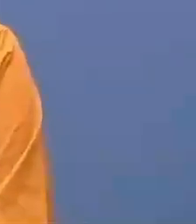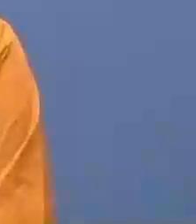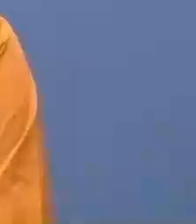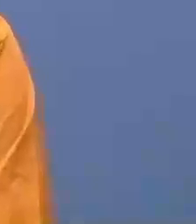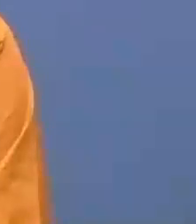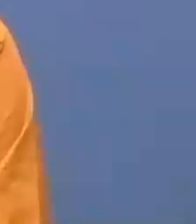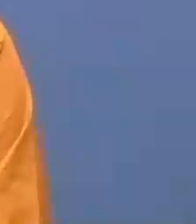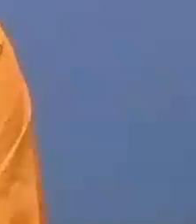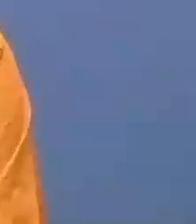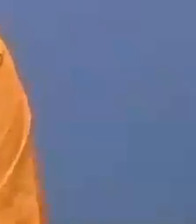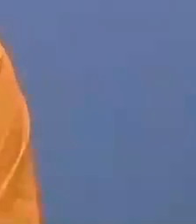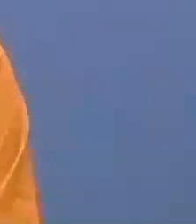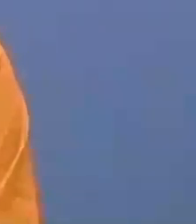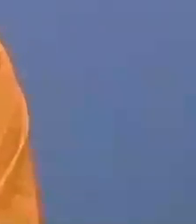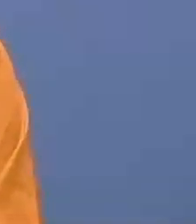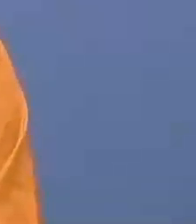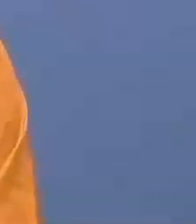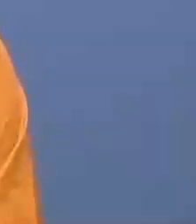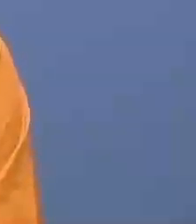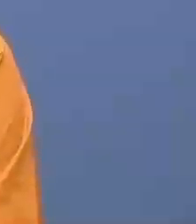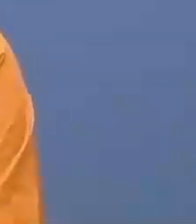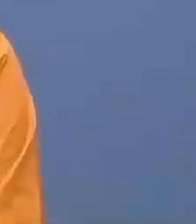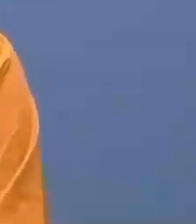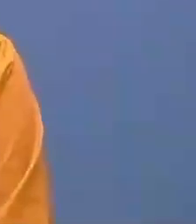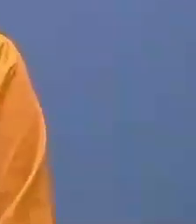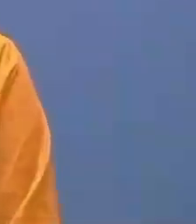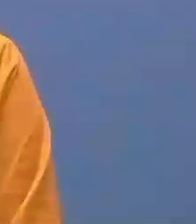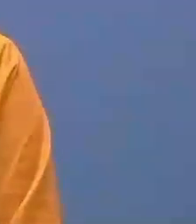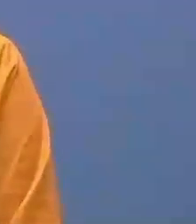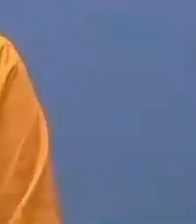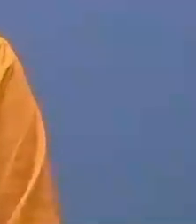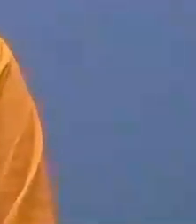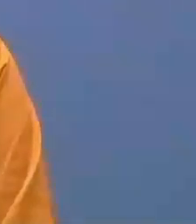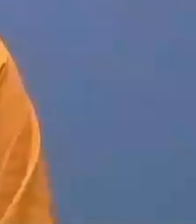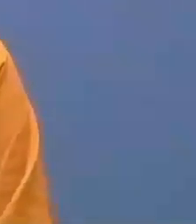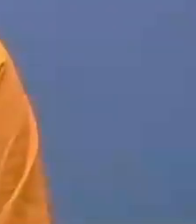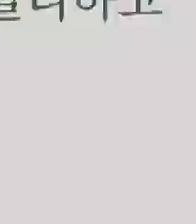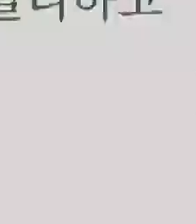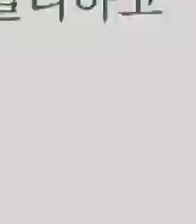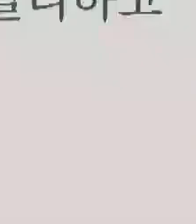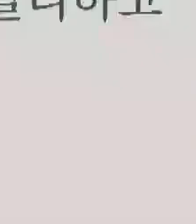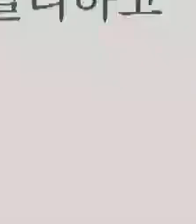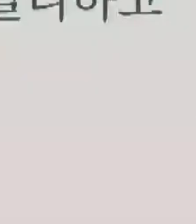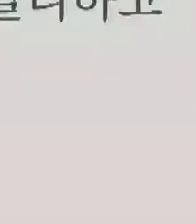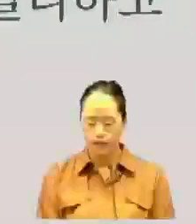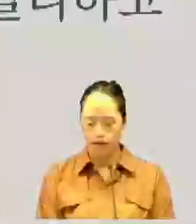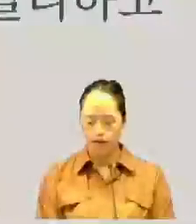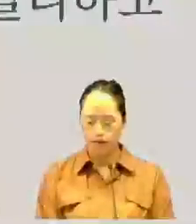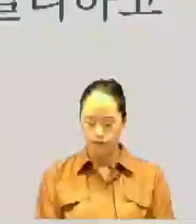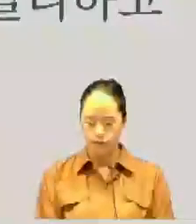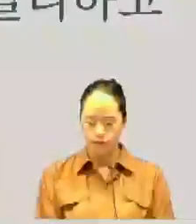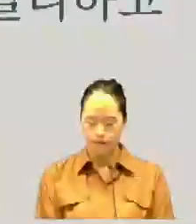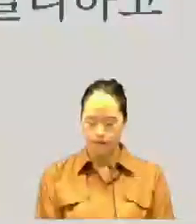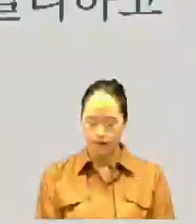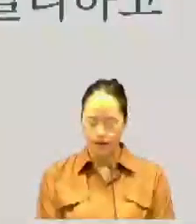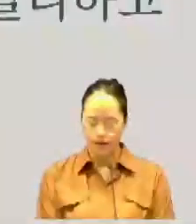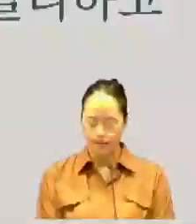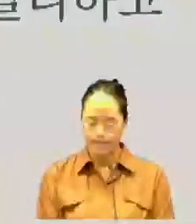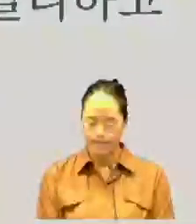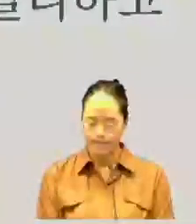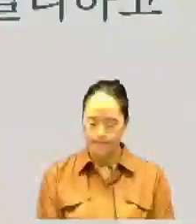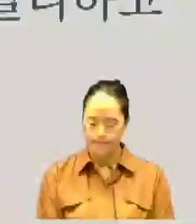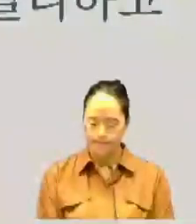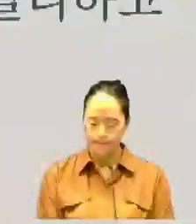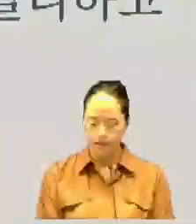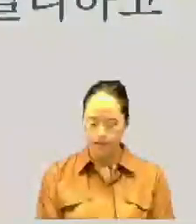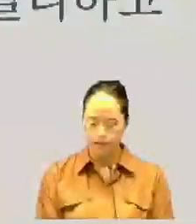一下，到底从过去神到底都对我做了什么的话，我会知道神从来没有亏待过我。 同样